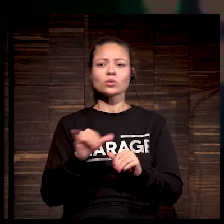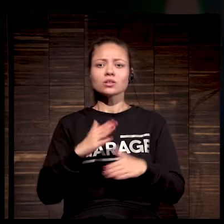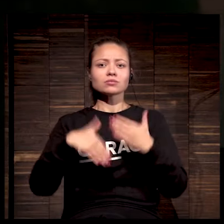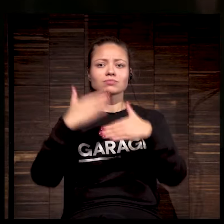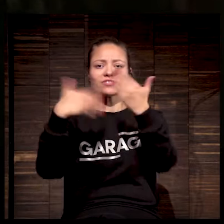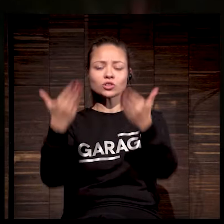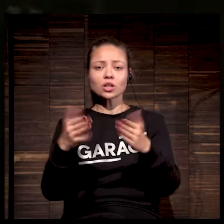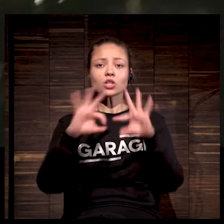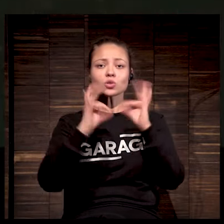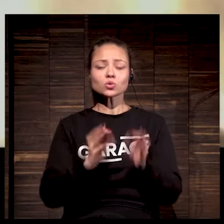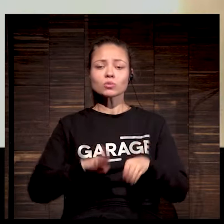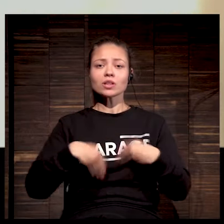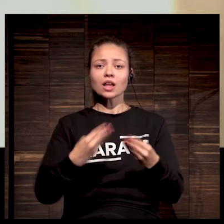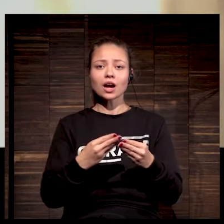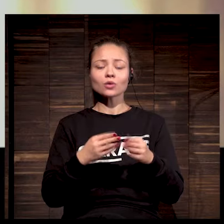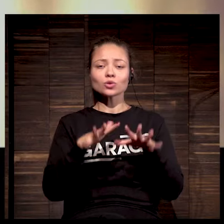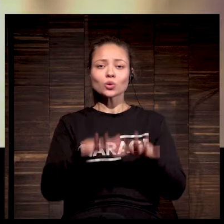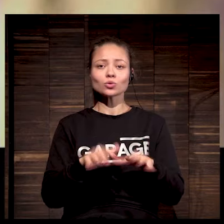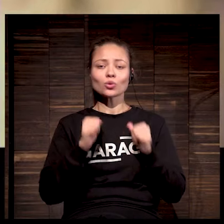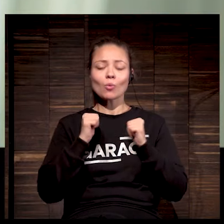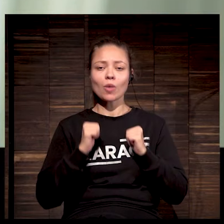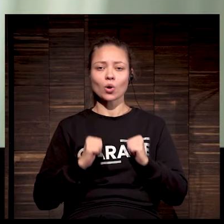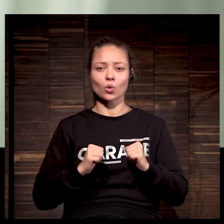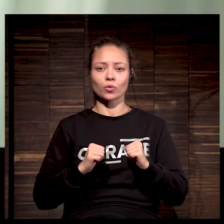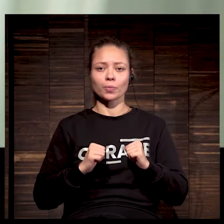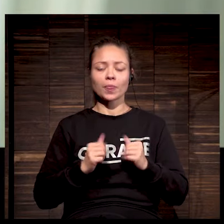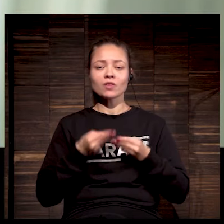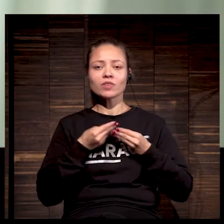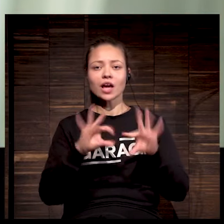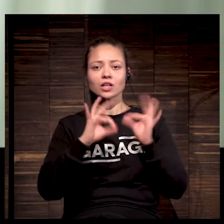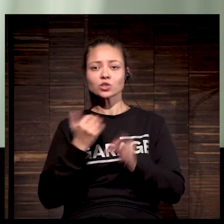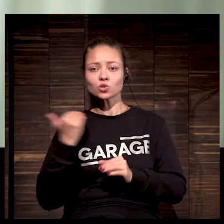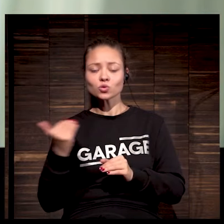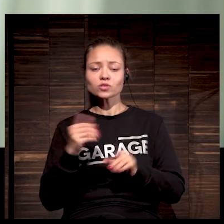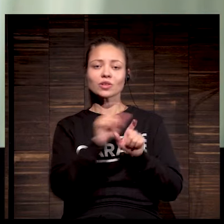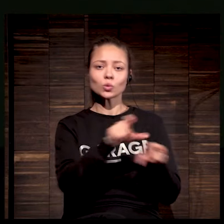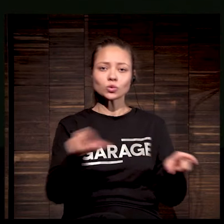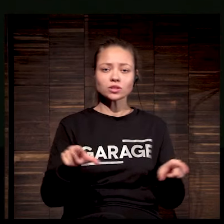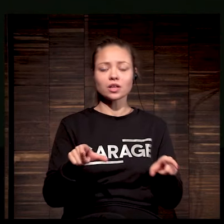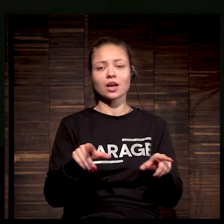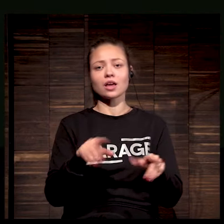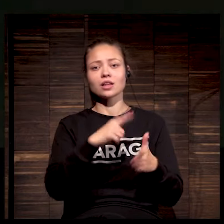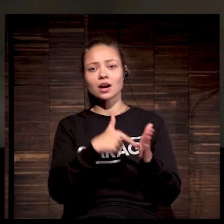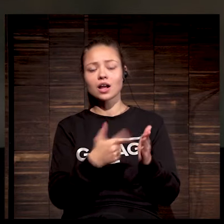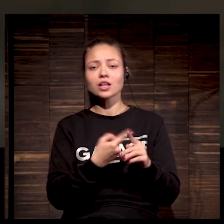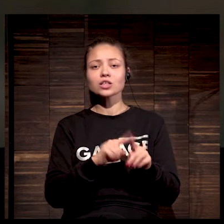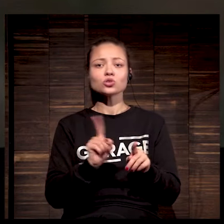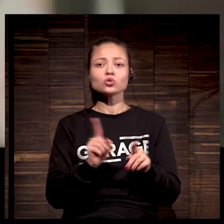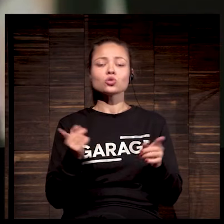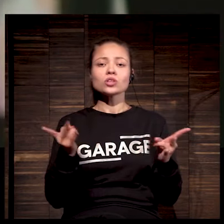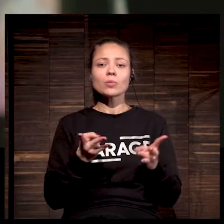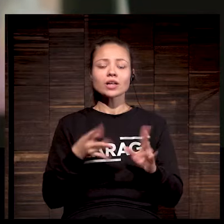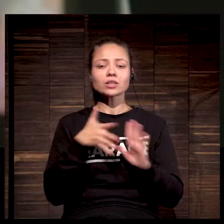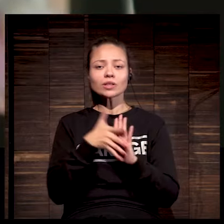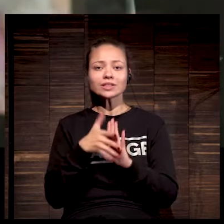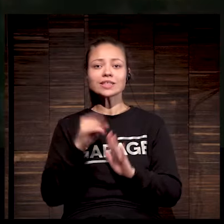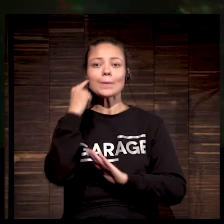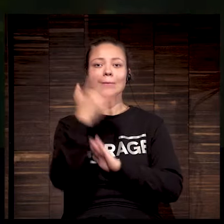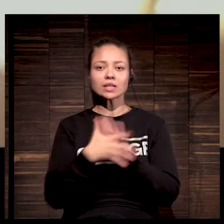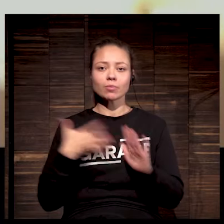искусство предлагает точку покоем влияние искусства на людей влияние искусства на города это что-то что необходимо анализировать и